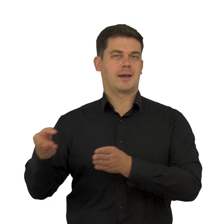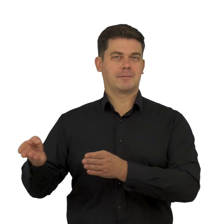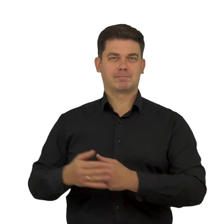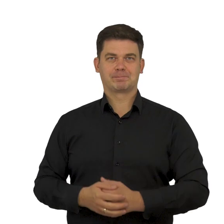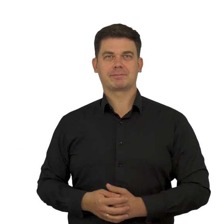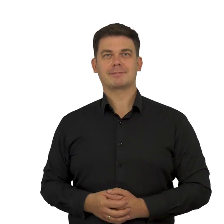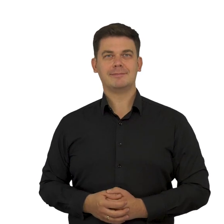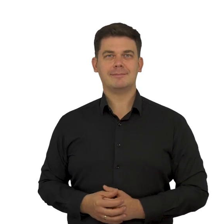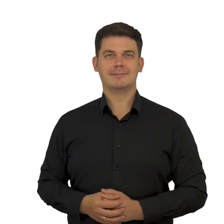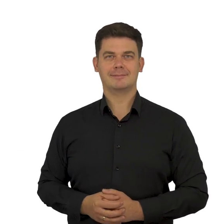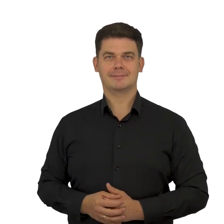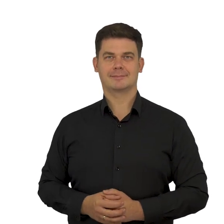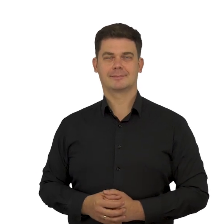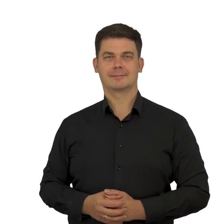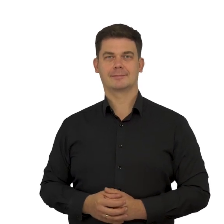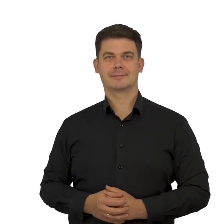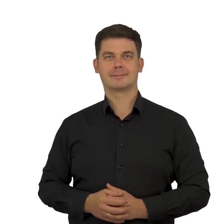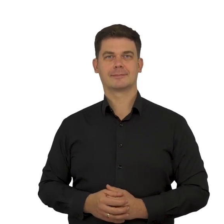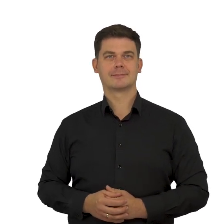Przechodzimy dalej